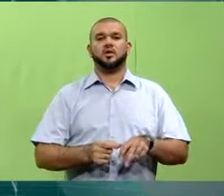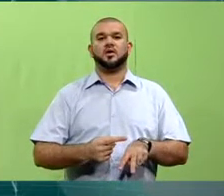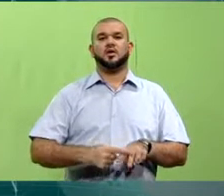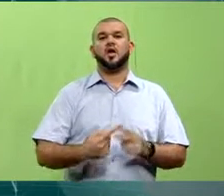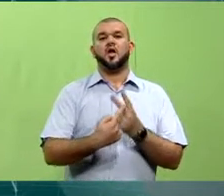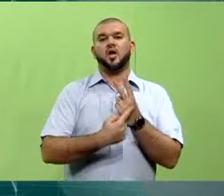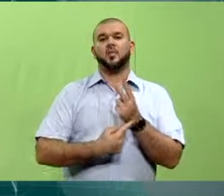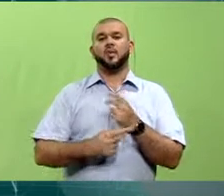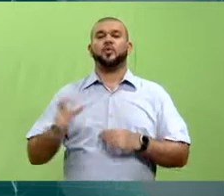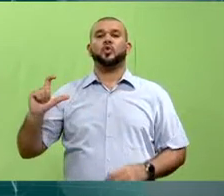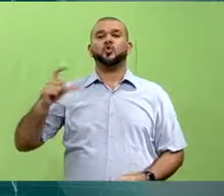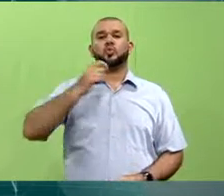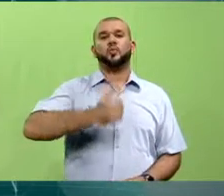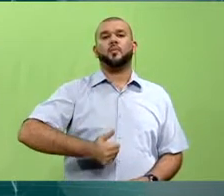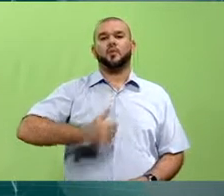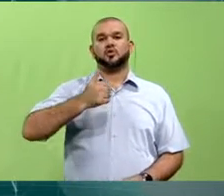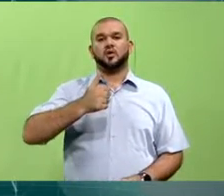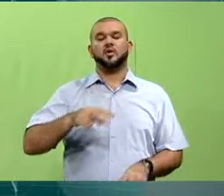güven mektubunu sundu.